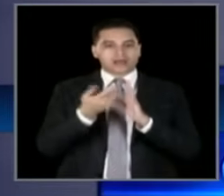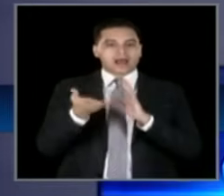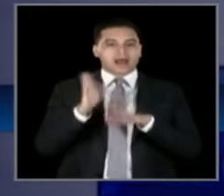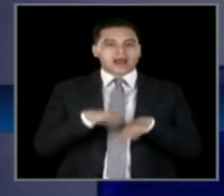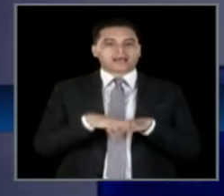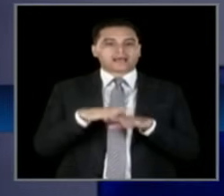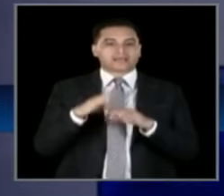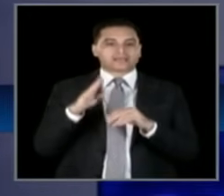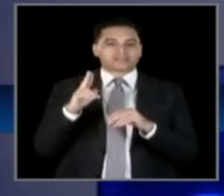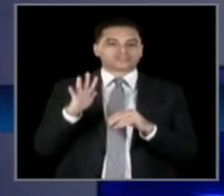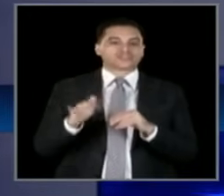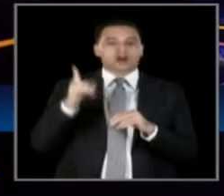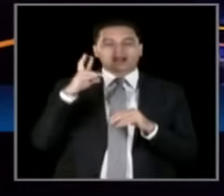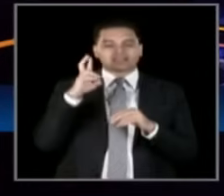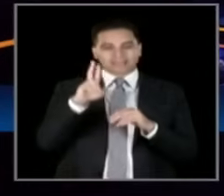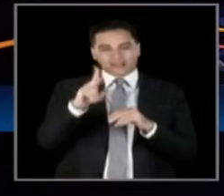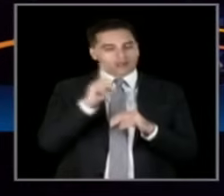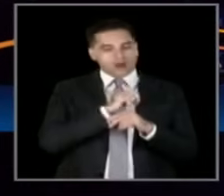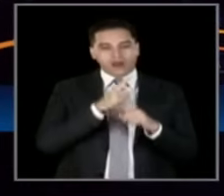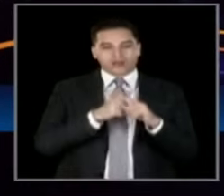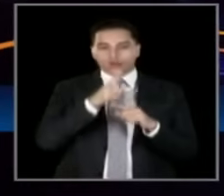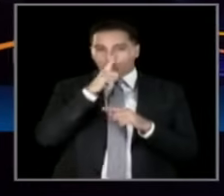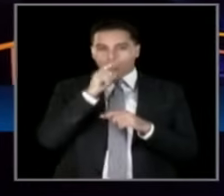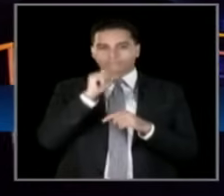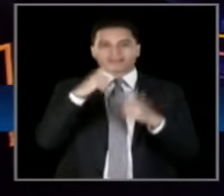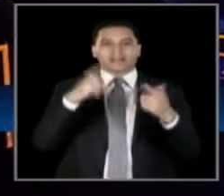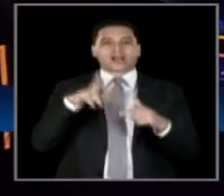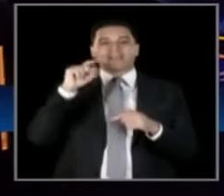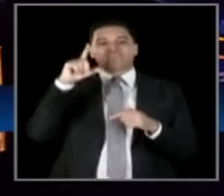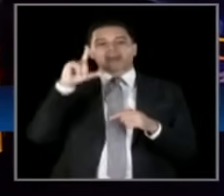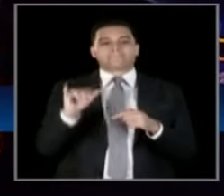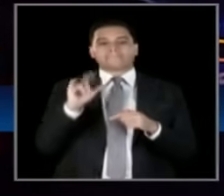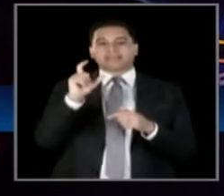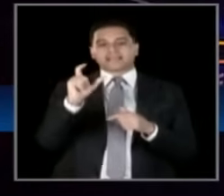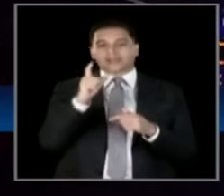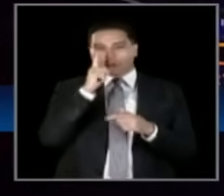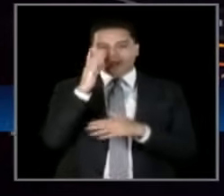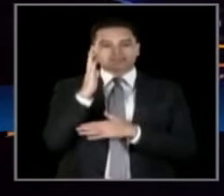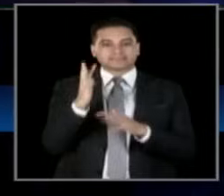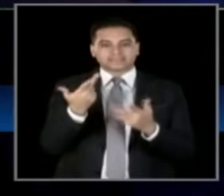هو؟ تشارلز ديكنز. غلط. ما هي اللغة الرسمية في دولة الفلبين بجانب الفلبينية؟